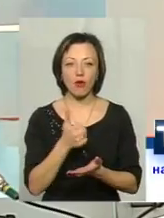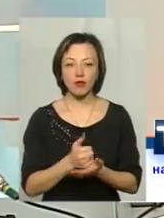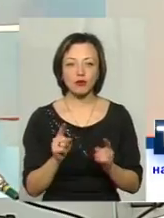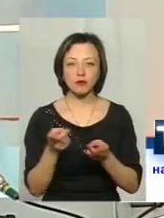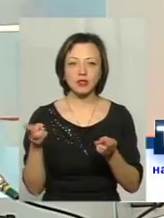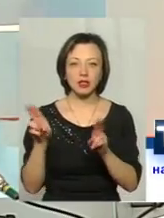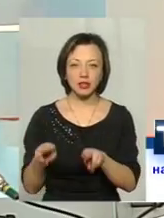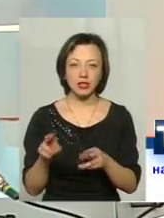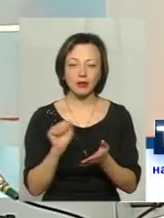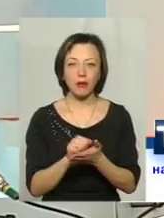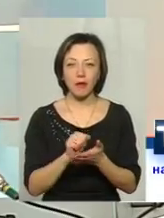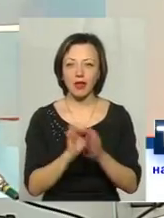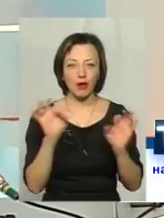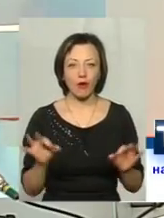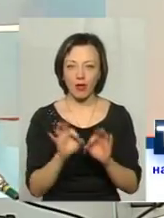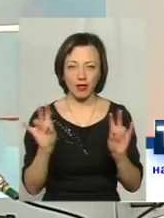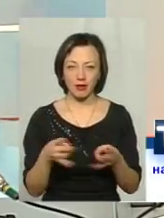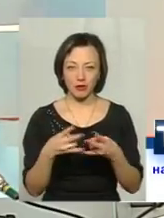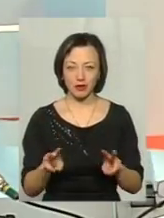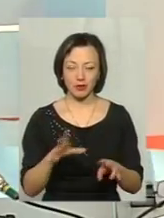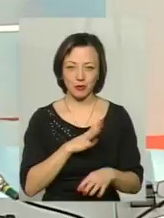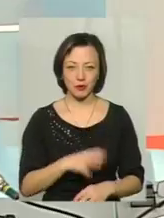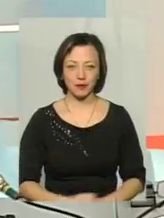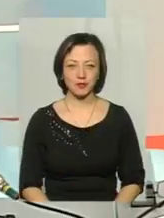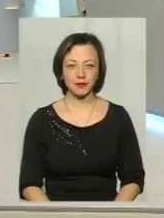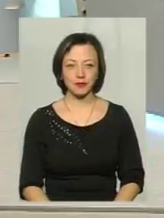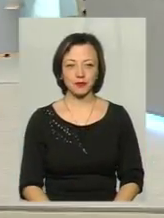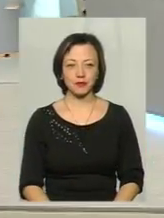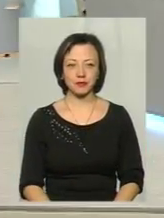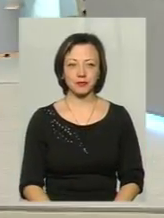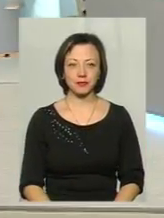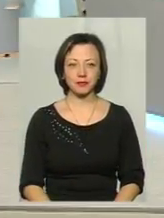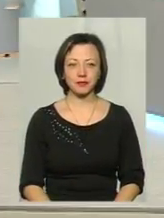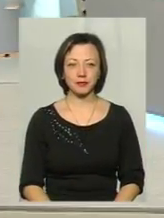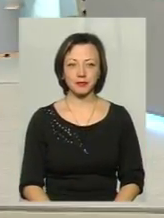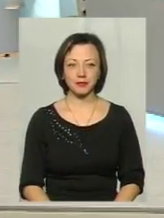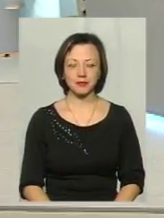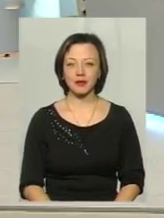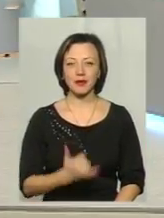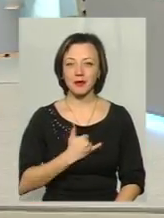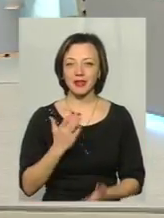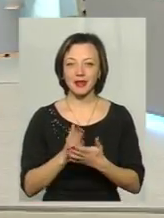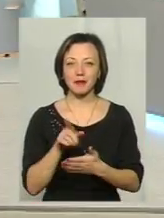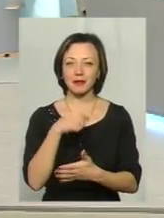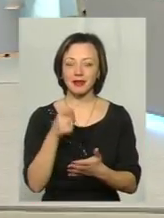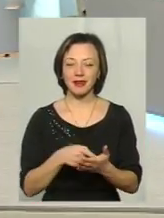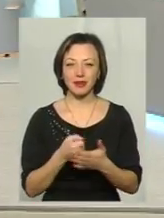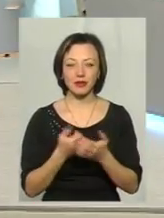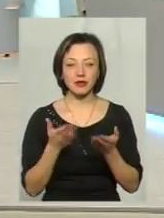вони залишились на папері, а ніколи... Добре, я хочу надати слово ще пану Віктору, і потім в мене до вас є питання.